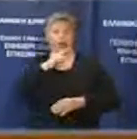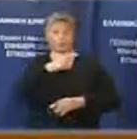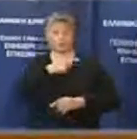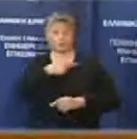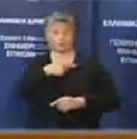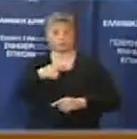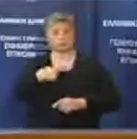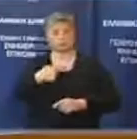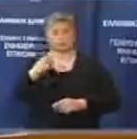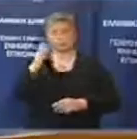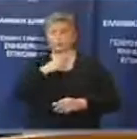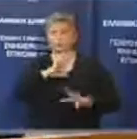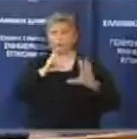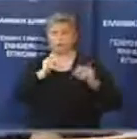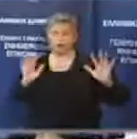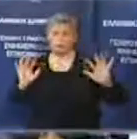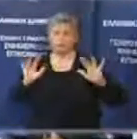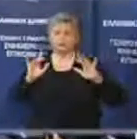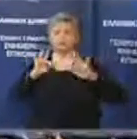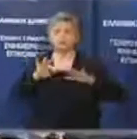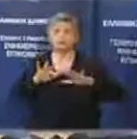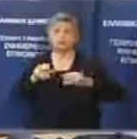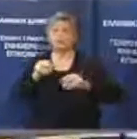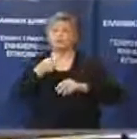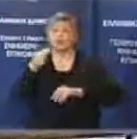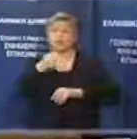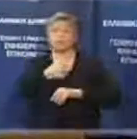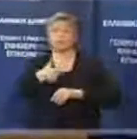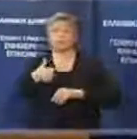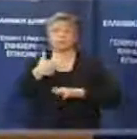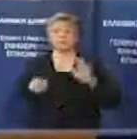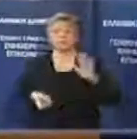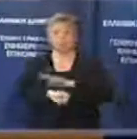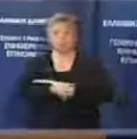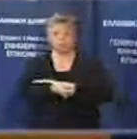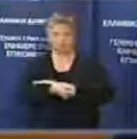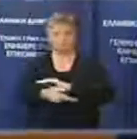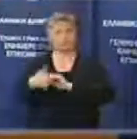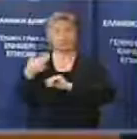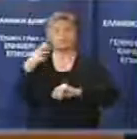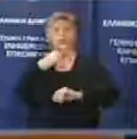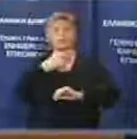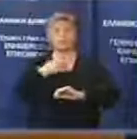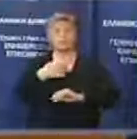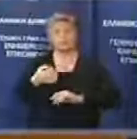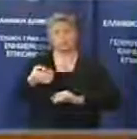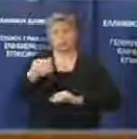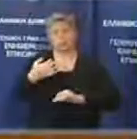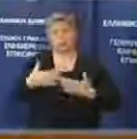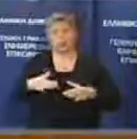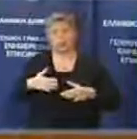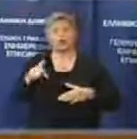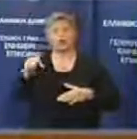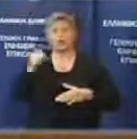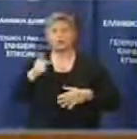θα γίνει για το προσφυγικό, είπατε ότι ο Πρωθυπουργός βρίσκεται σε επαφή με την Ολλανδική Προεδρία και με